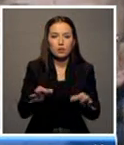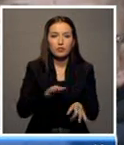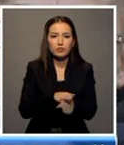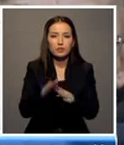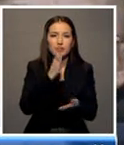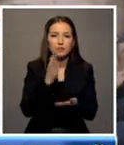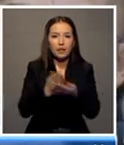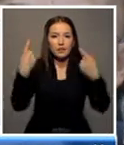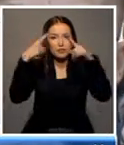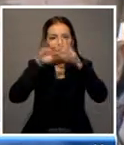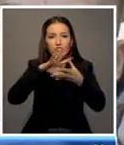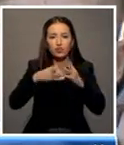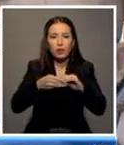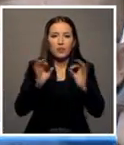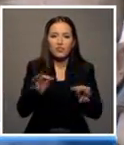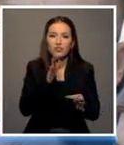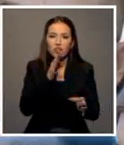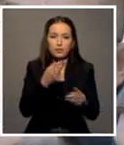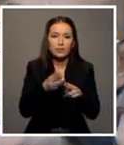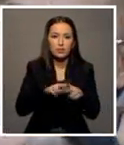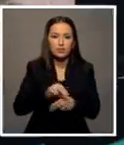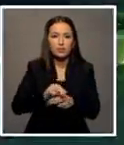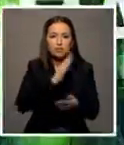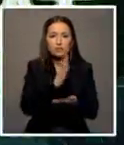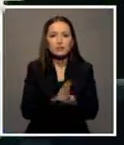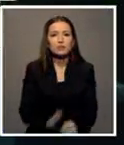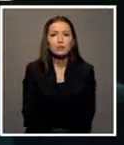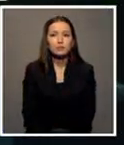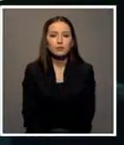да мәселелер дер кезінде және жедел шешілді.